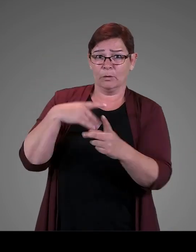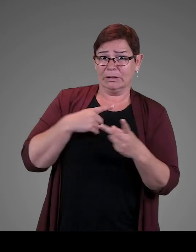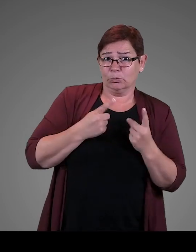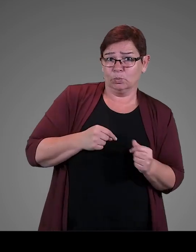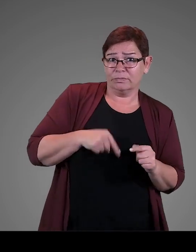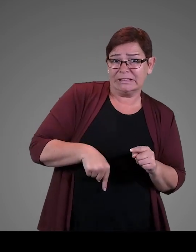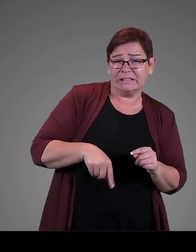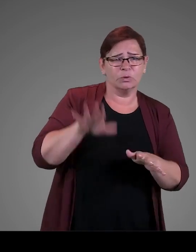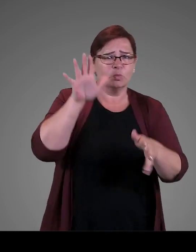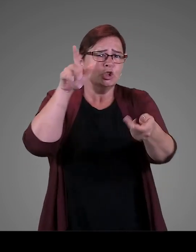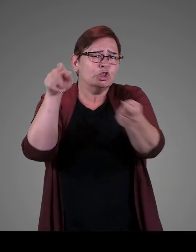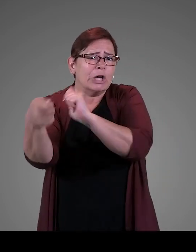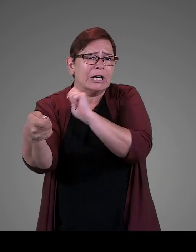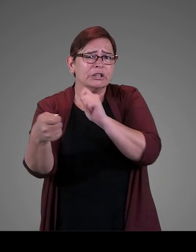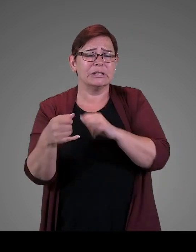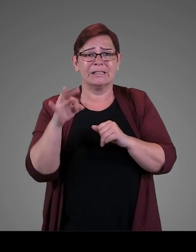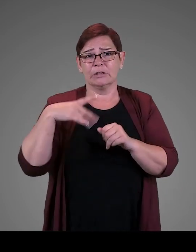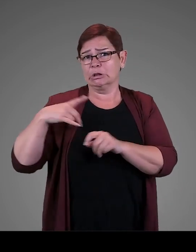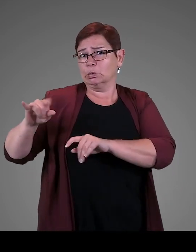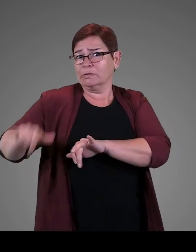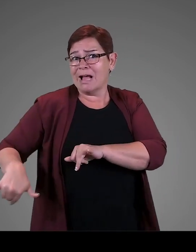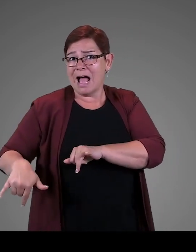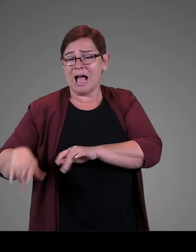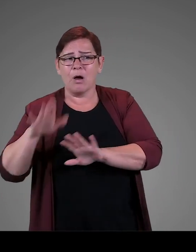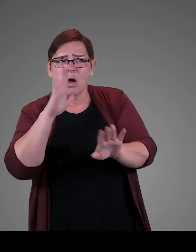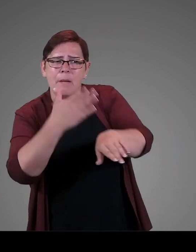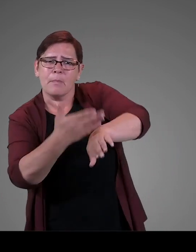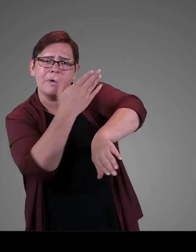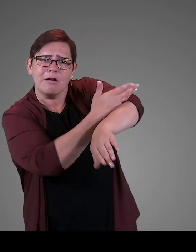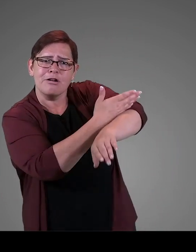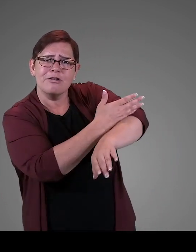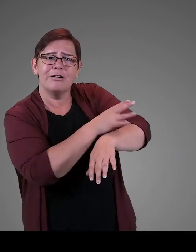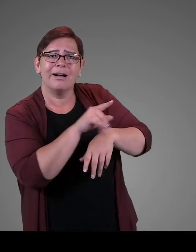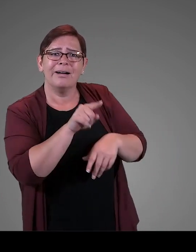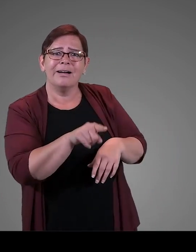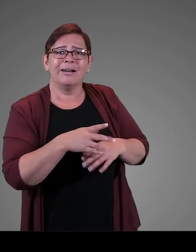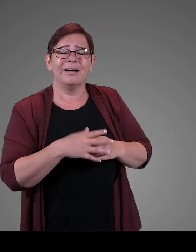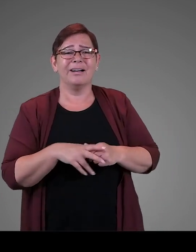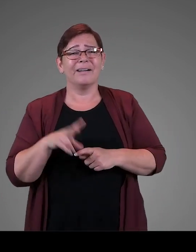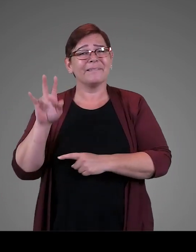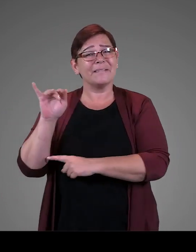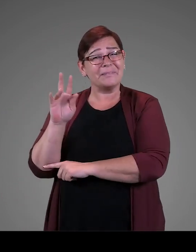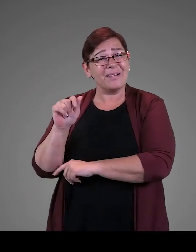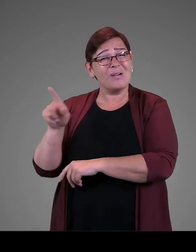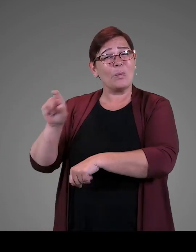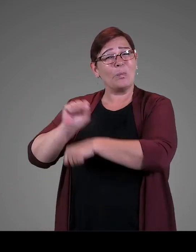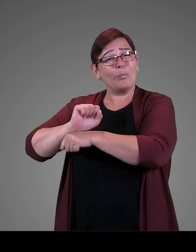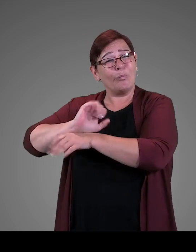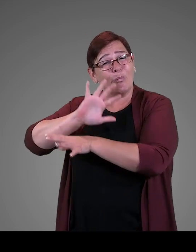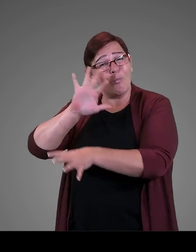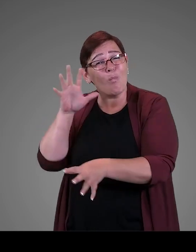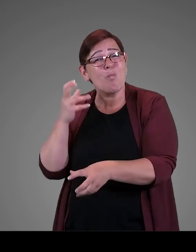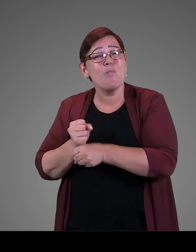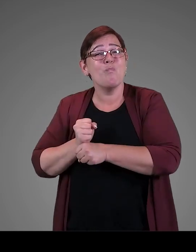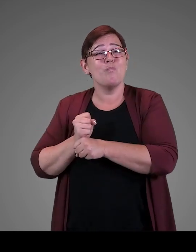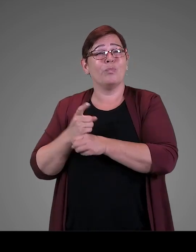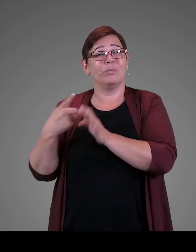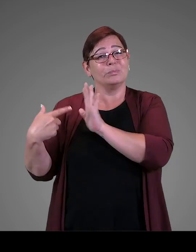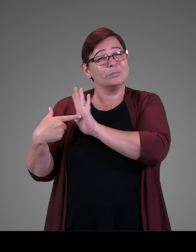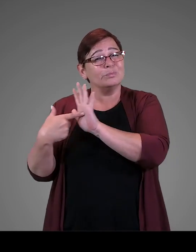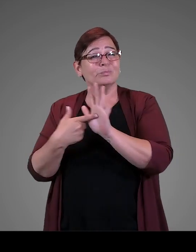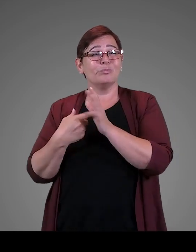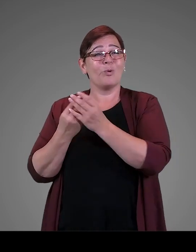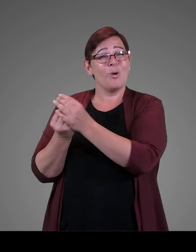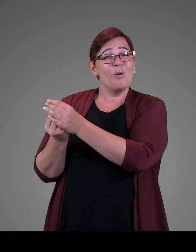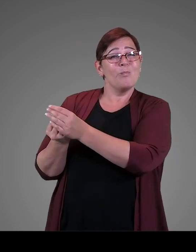ça va changer. Si on fait ça, ça va changer. Si on fait ça, ça va s'améliorer. Et ça fait plusieurs années que parce que Viva a travaillé très fort